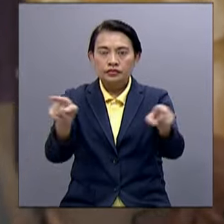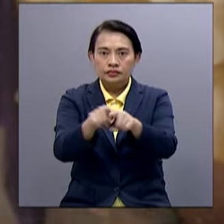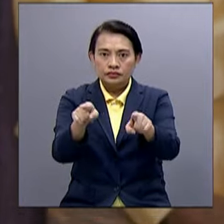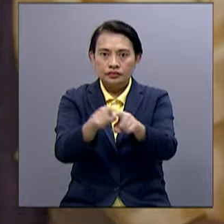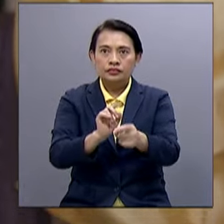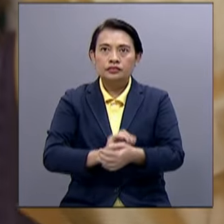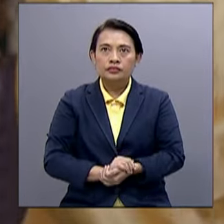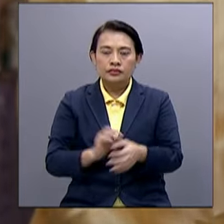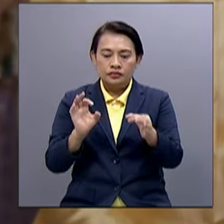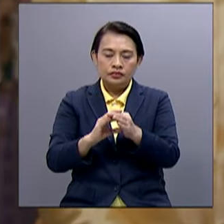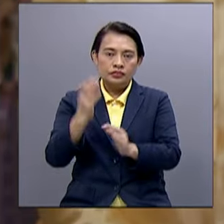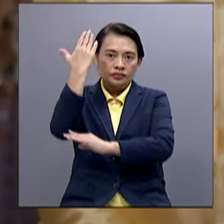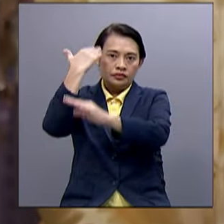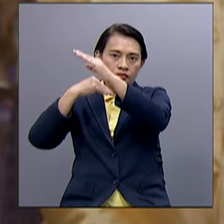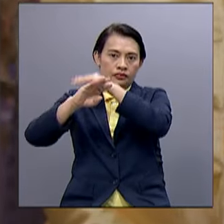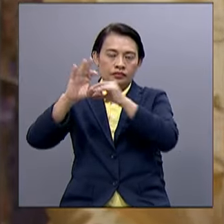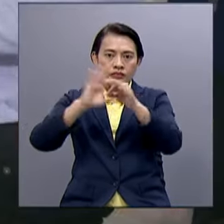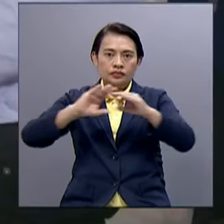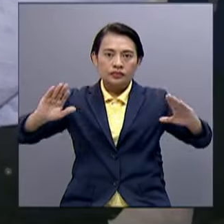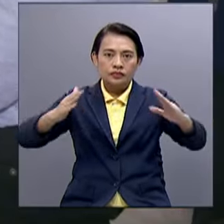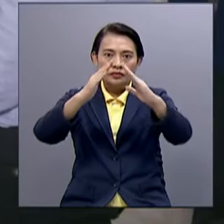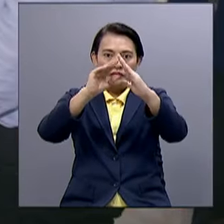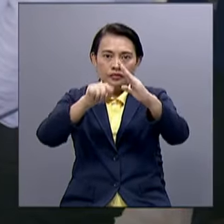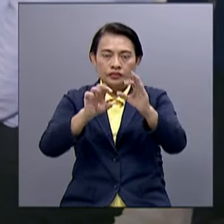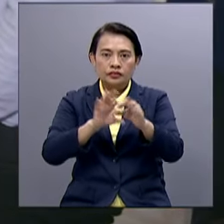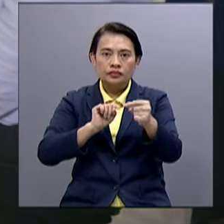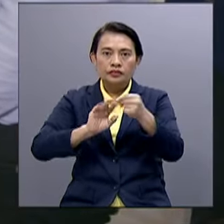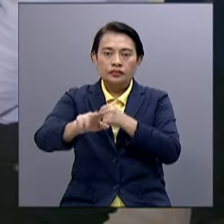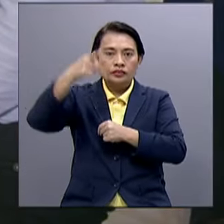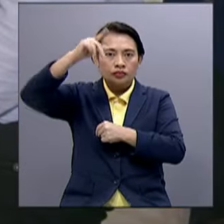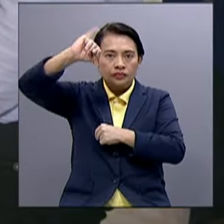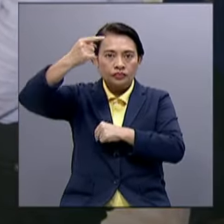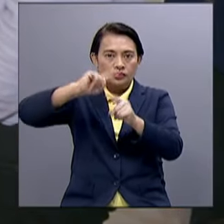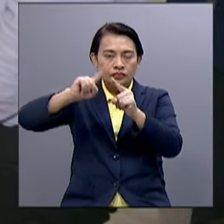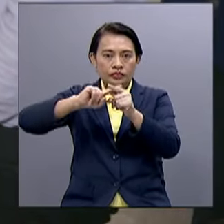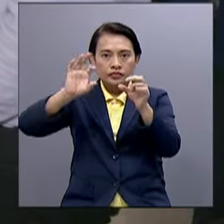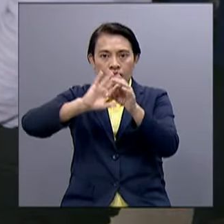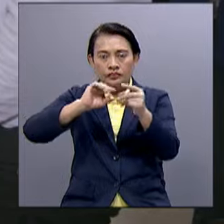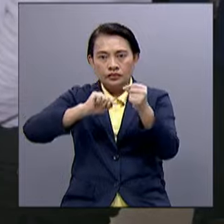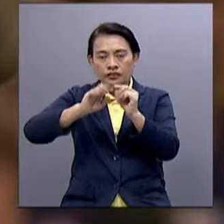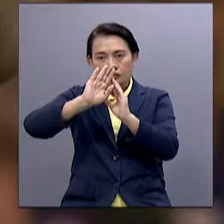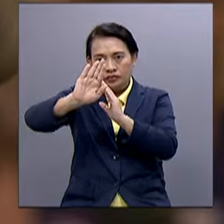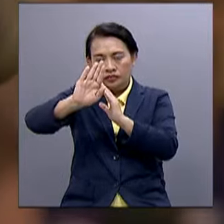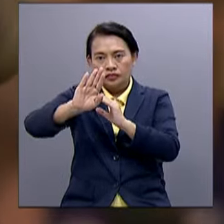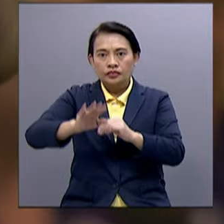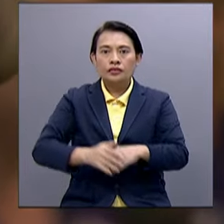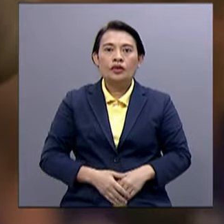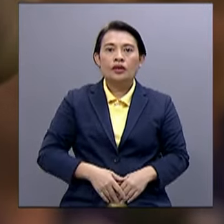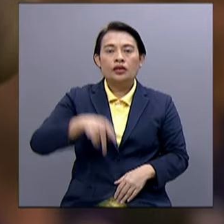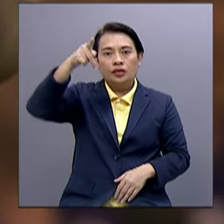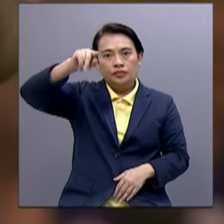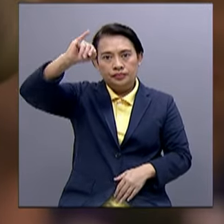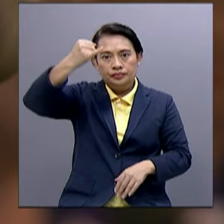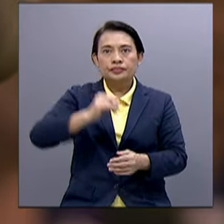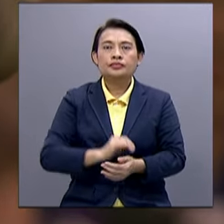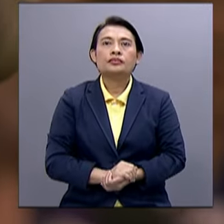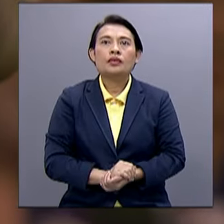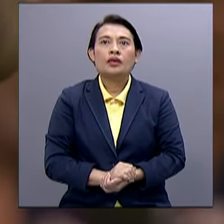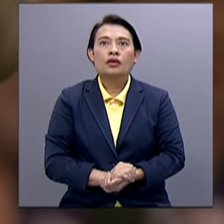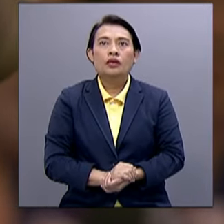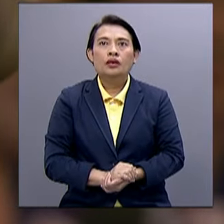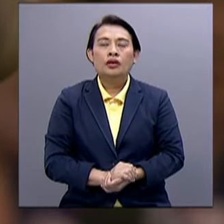ถึงตำนานพระธาตุพนมรอยพระพุทธบาทตามฝั่งแม่น้ำโขงจากคติความเชื่อเกี่ยวกับพระพุทธเจ้ารวมถึงบ้านเมืองที่ราบ